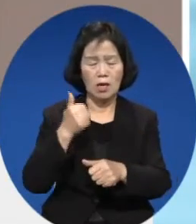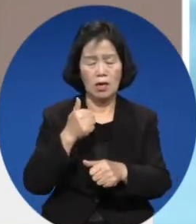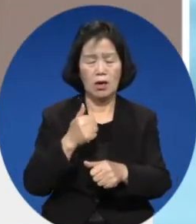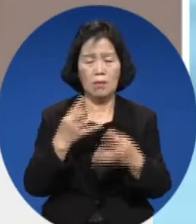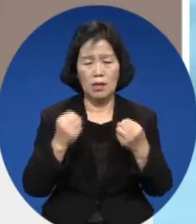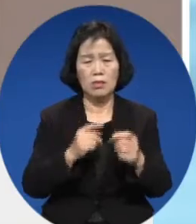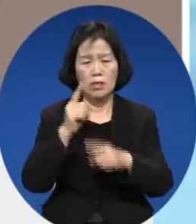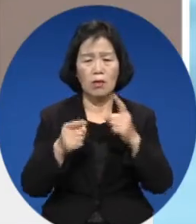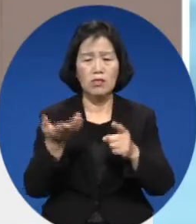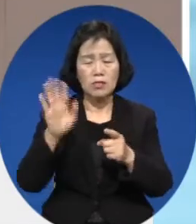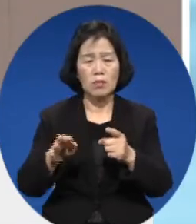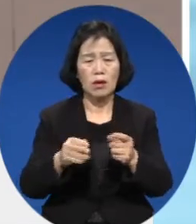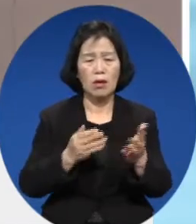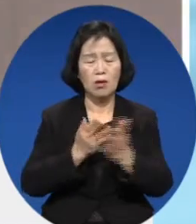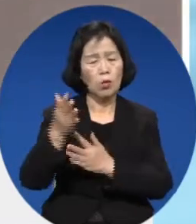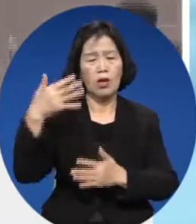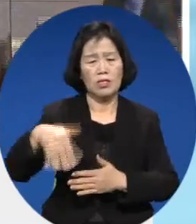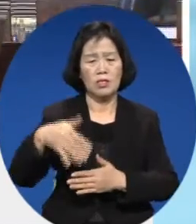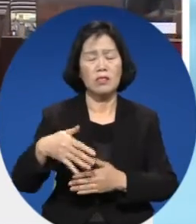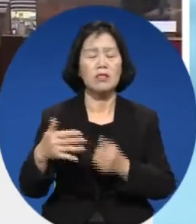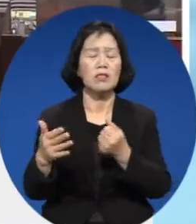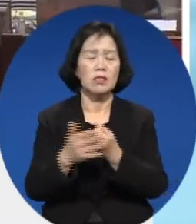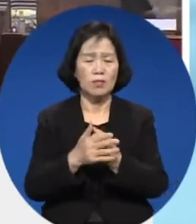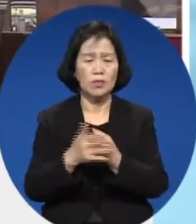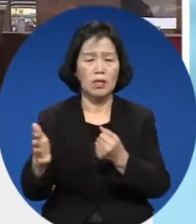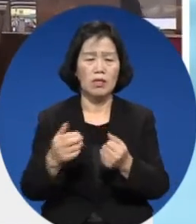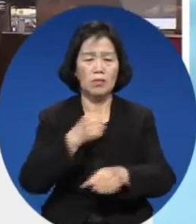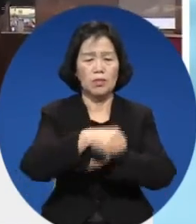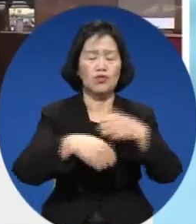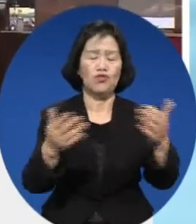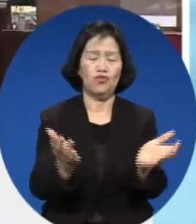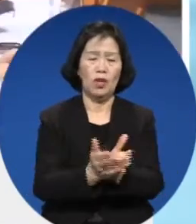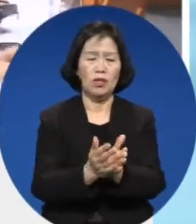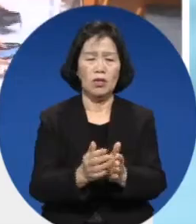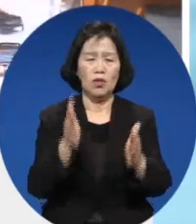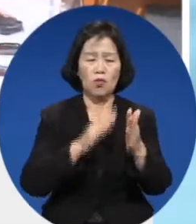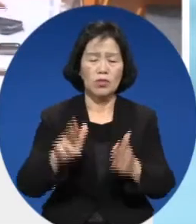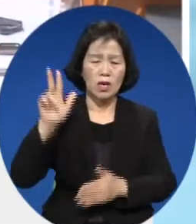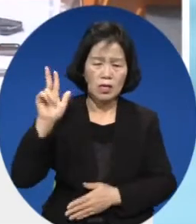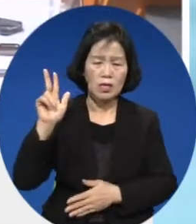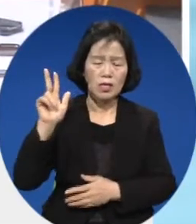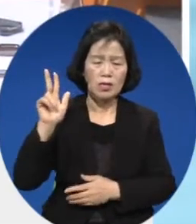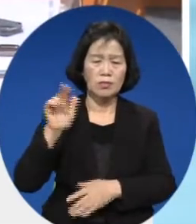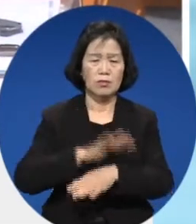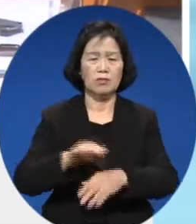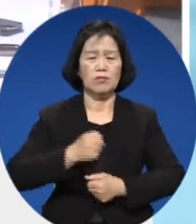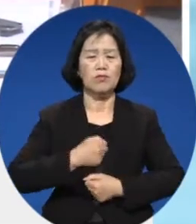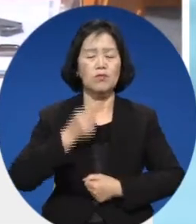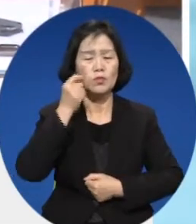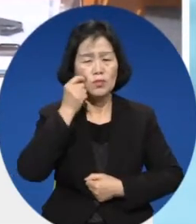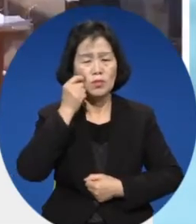많았는데 결국 통과 안 시켰습니다. 이런 측면에서 보면 민주당이 공약한 것도 지금 제대로 못하고 있다.